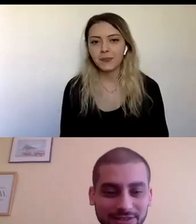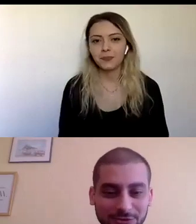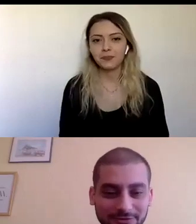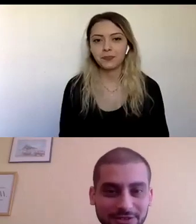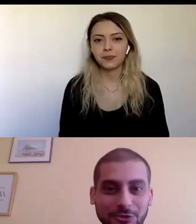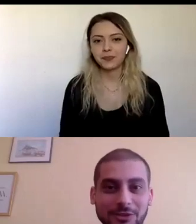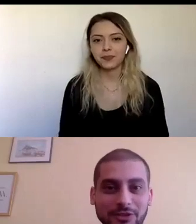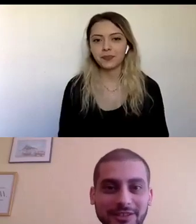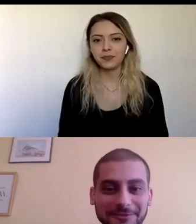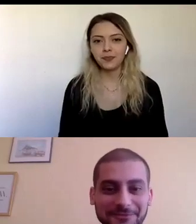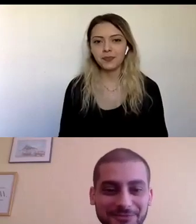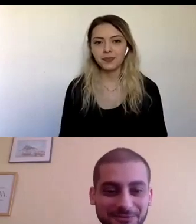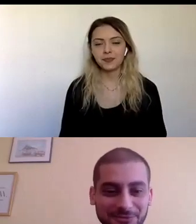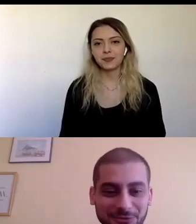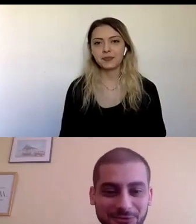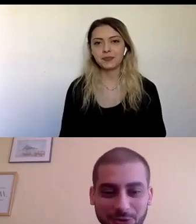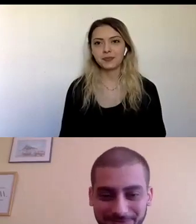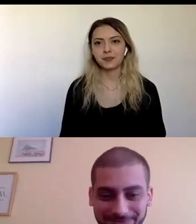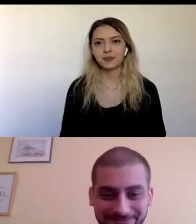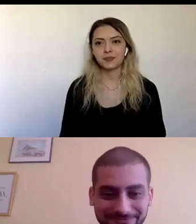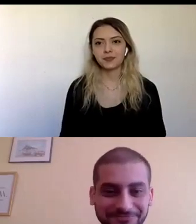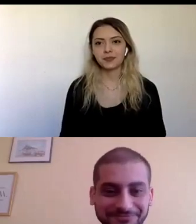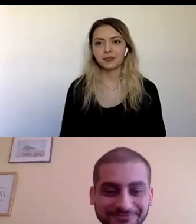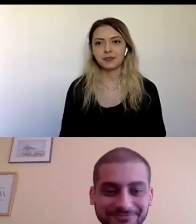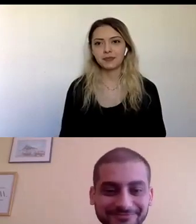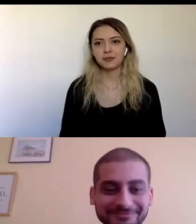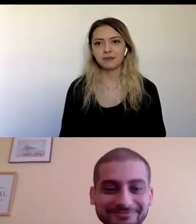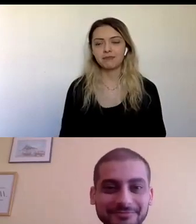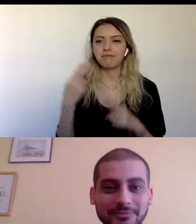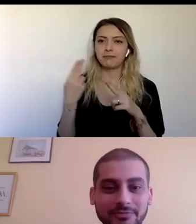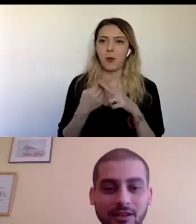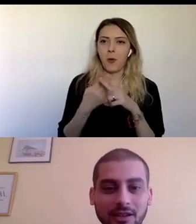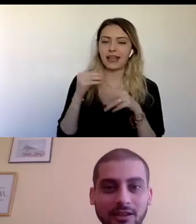Örnek için teşekkürler bu arada. Çok iyi oldu.